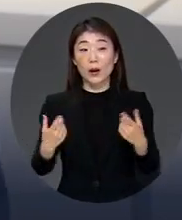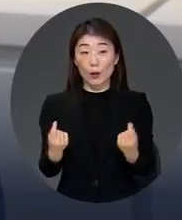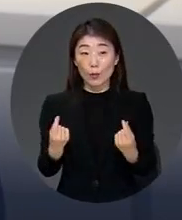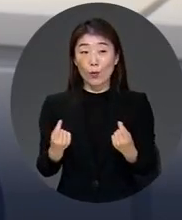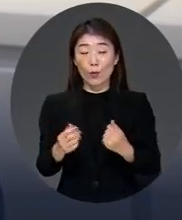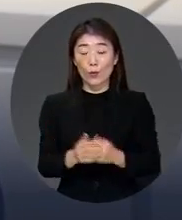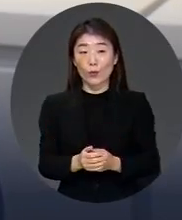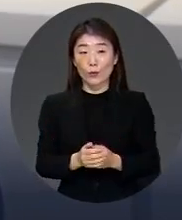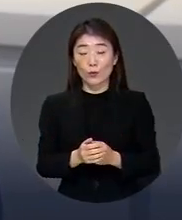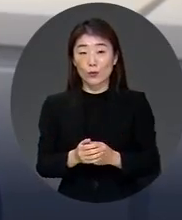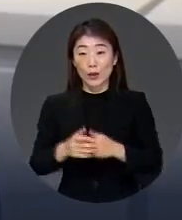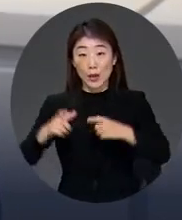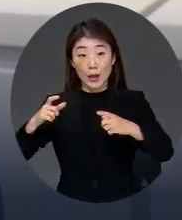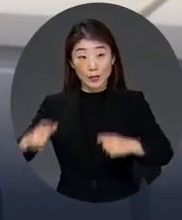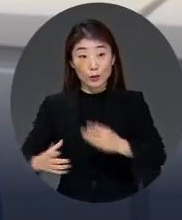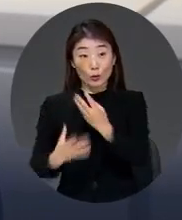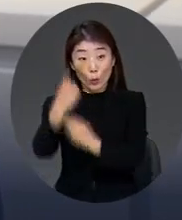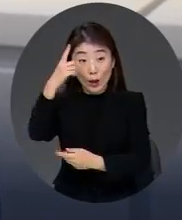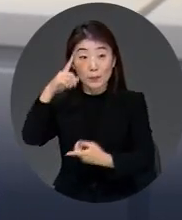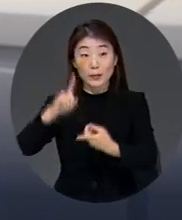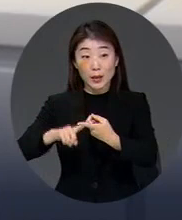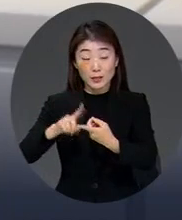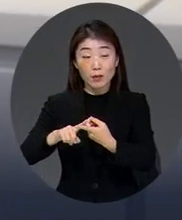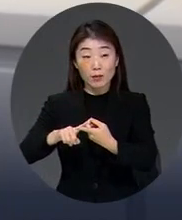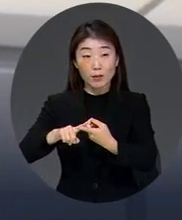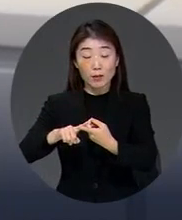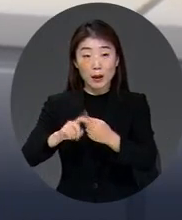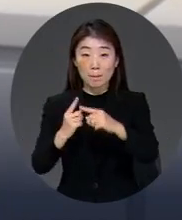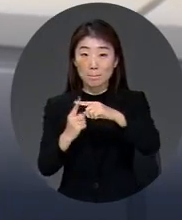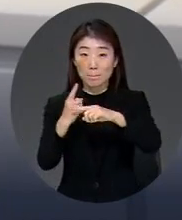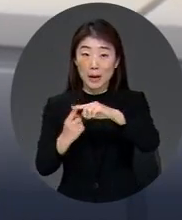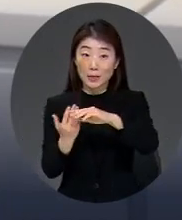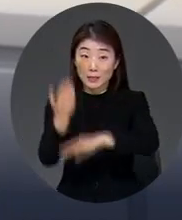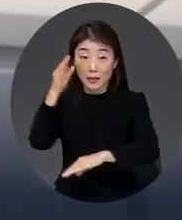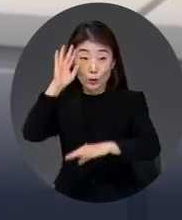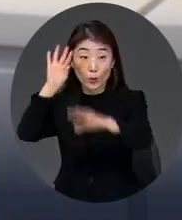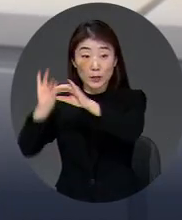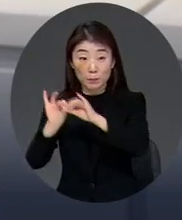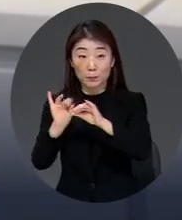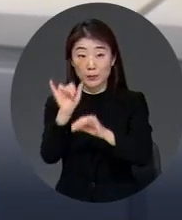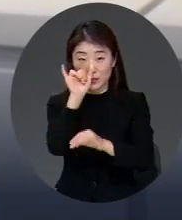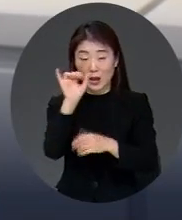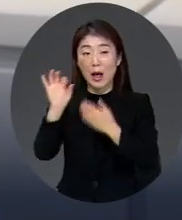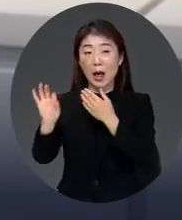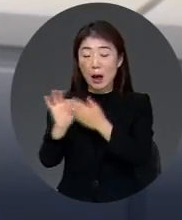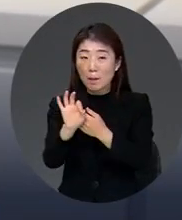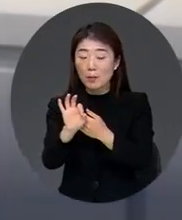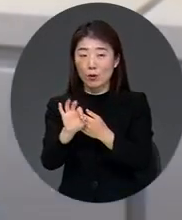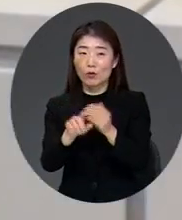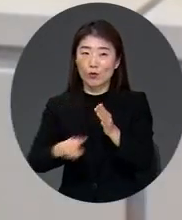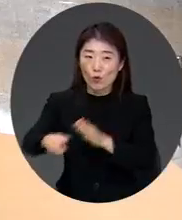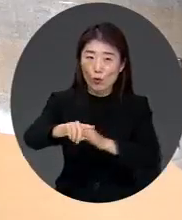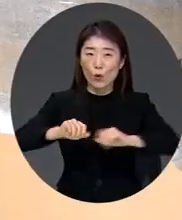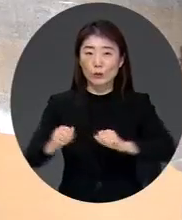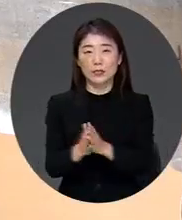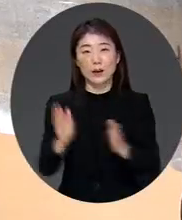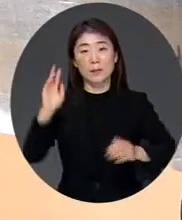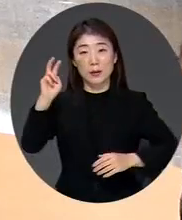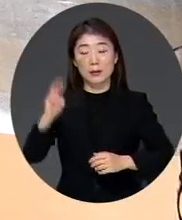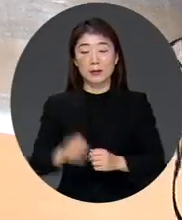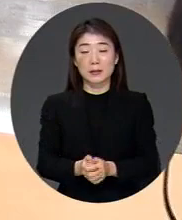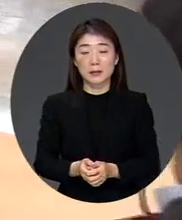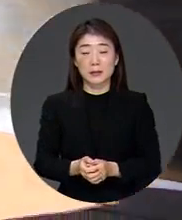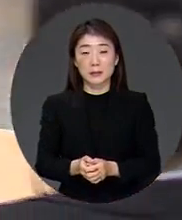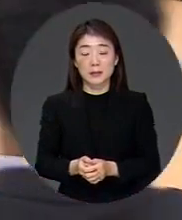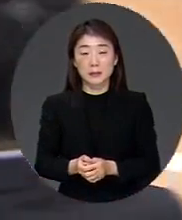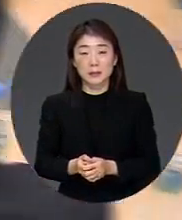대한 그 절대나 과반수 이상의 동의가 나오면 그때부터 적극적으로 추진을 해야 되겠다.